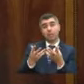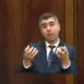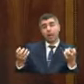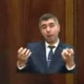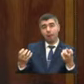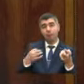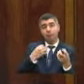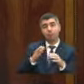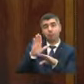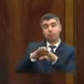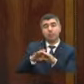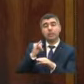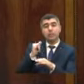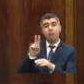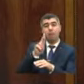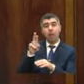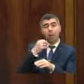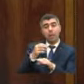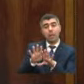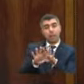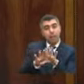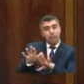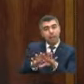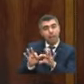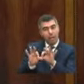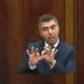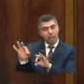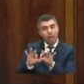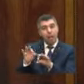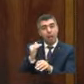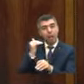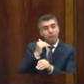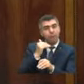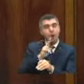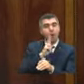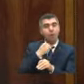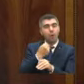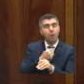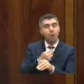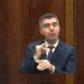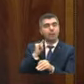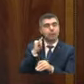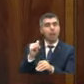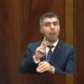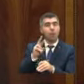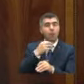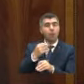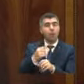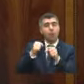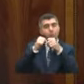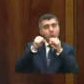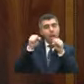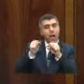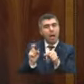إلى اتخاذ العديد من التدابير والإجراءات الاستعجالية، تزايدت الاحتجاجات النقابية